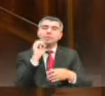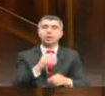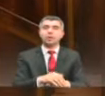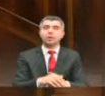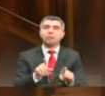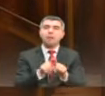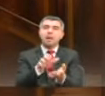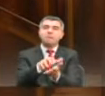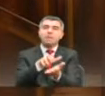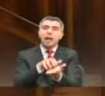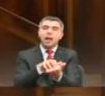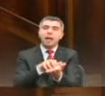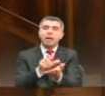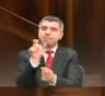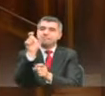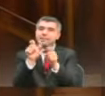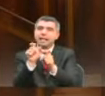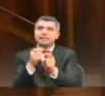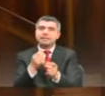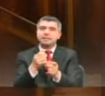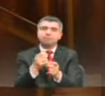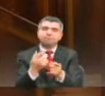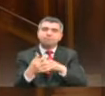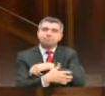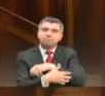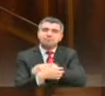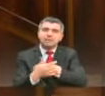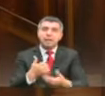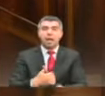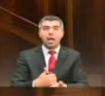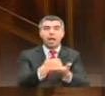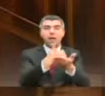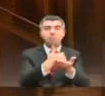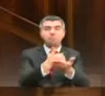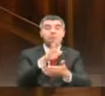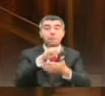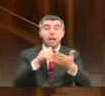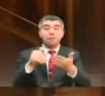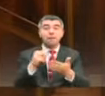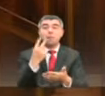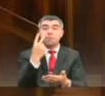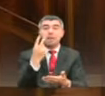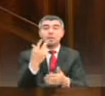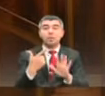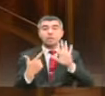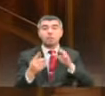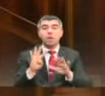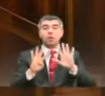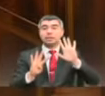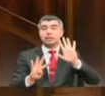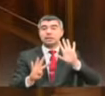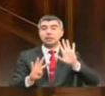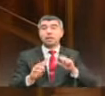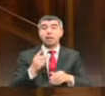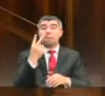إلى الفلاحين الصغار، وهذا البرنامج يهم 297 مشروع باستثمار 6.5